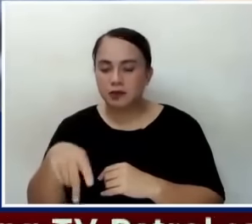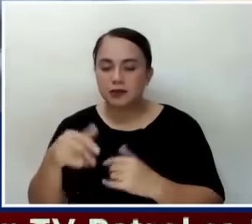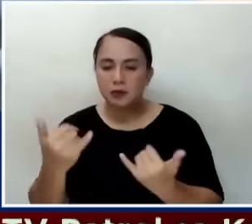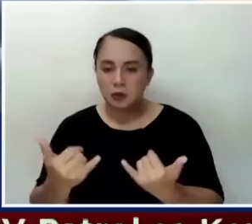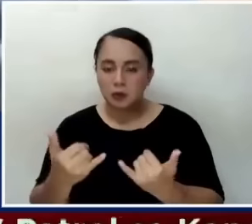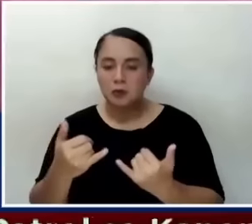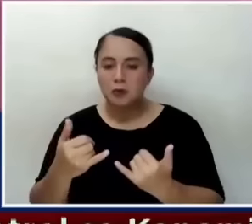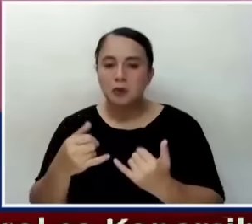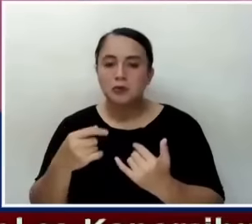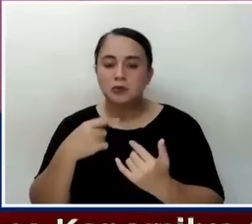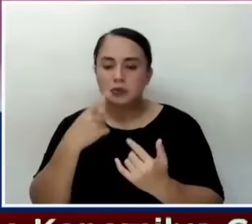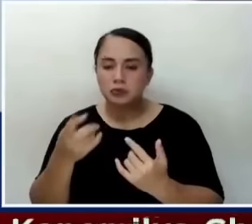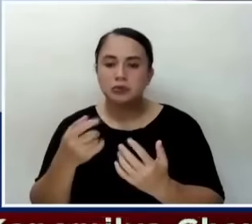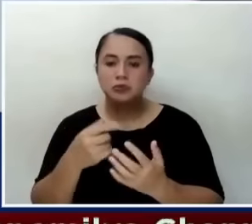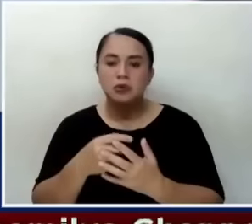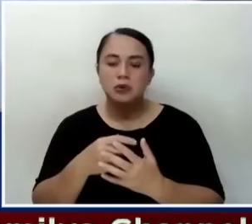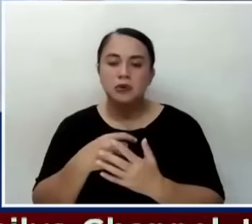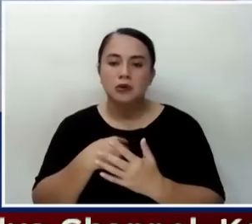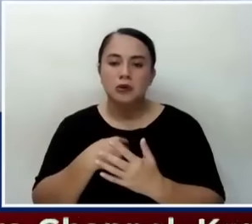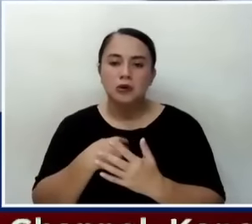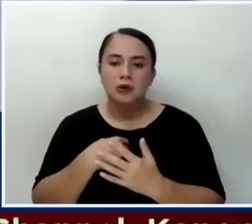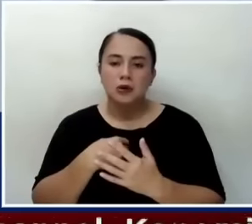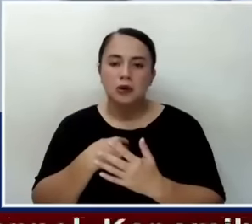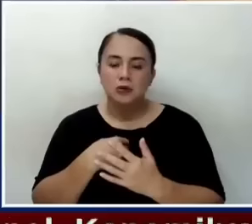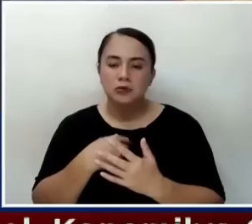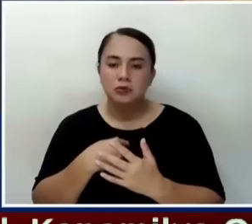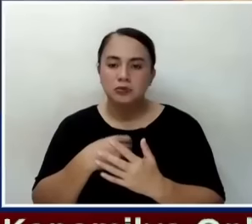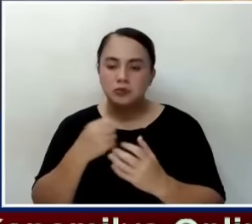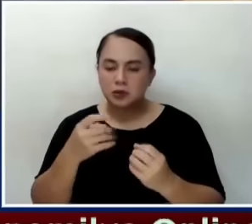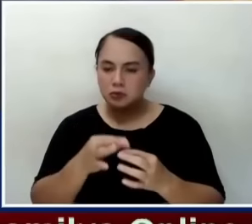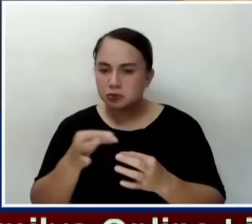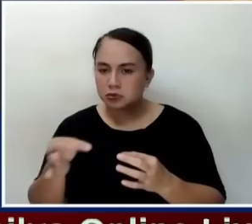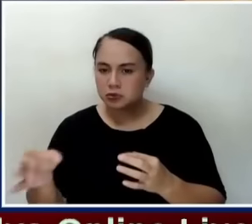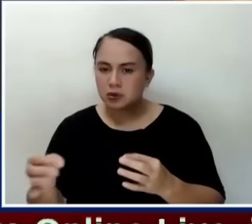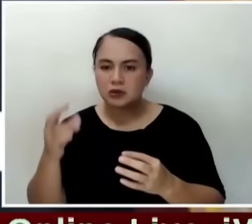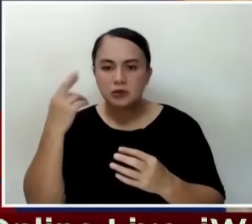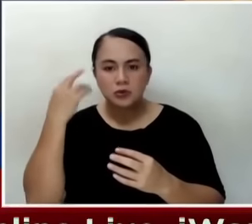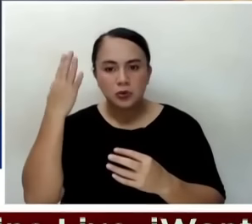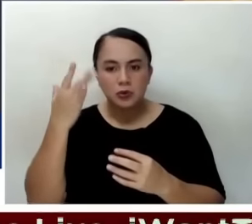ding naudlot ang implementasyon nito. There must have been a reason why it has been